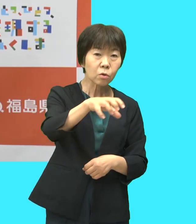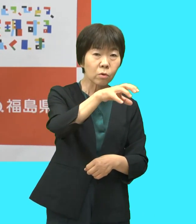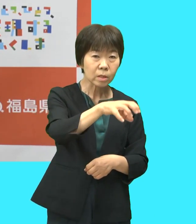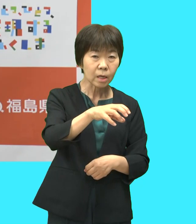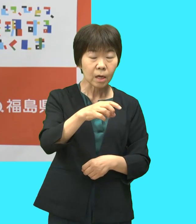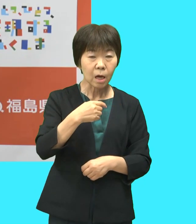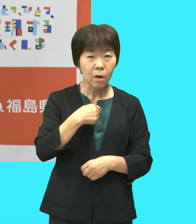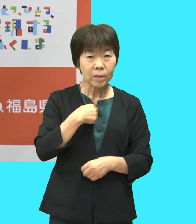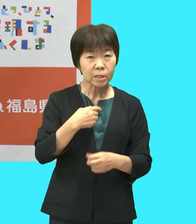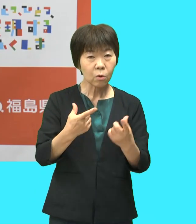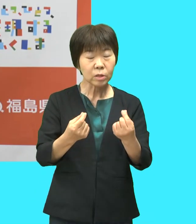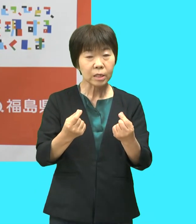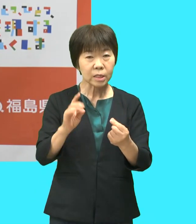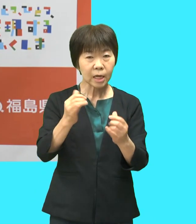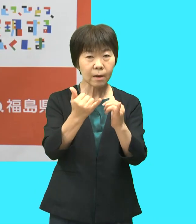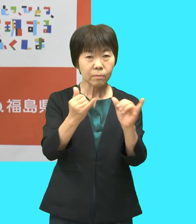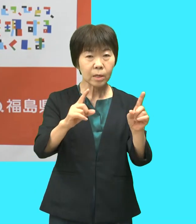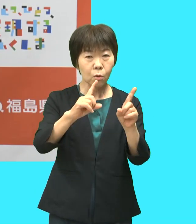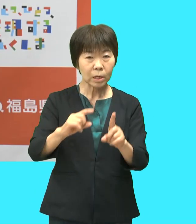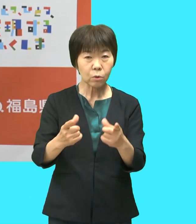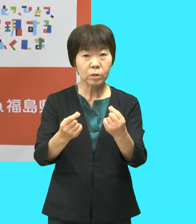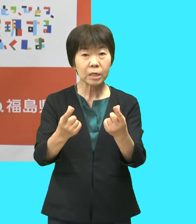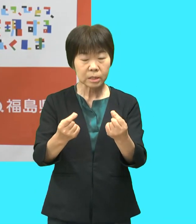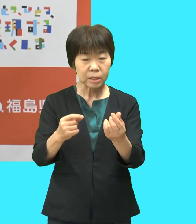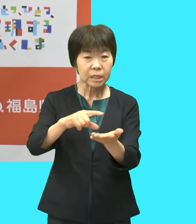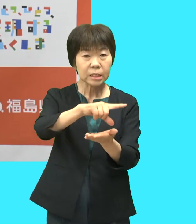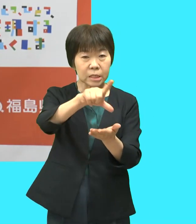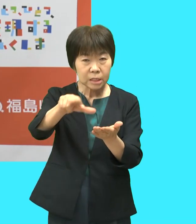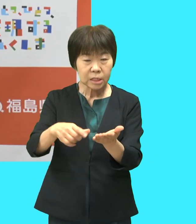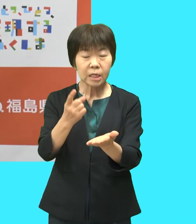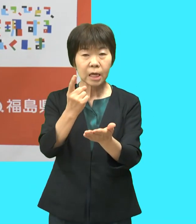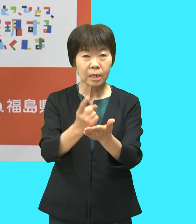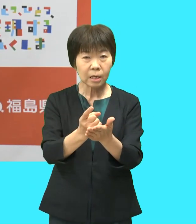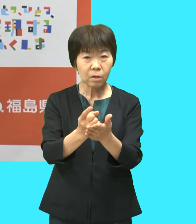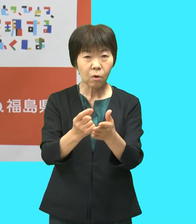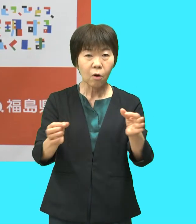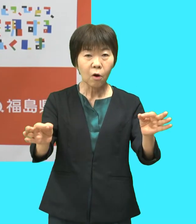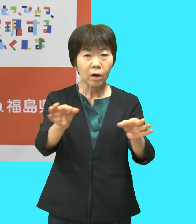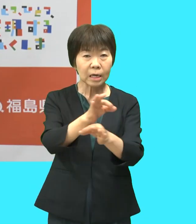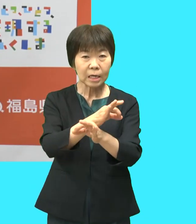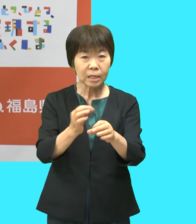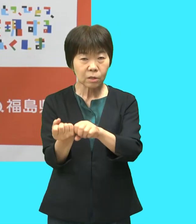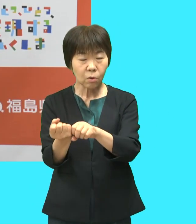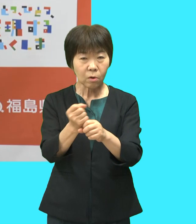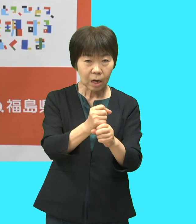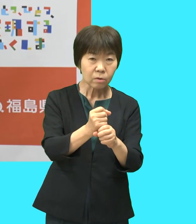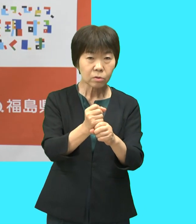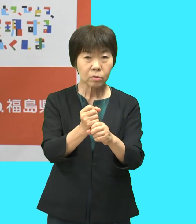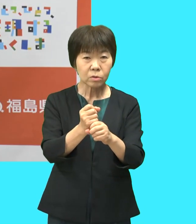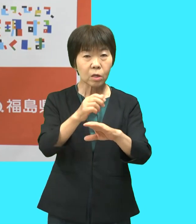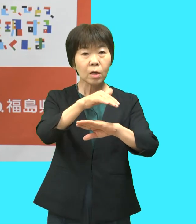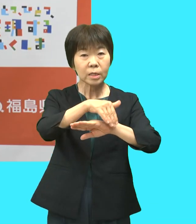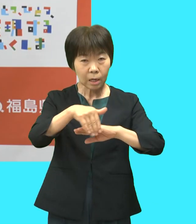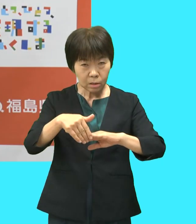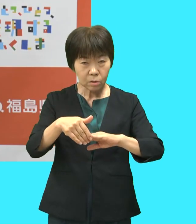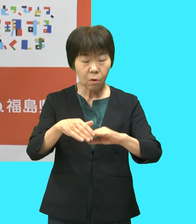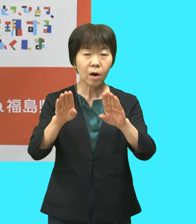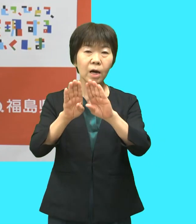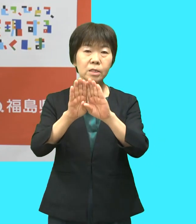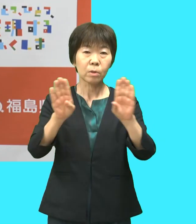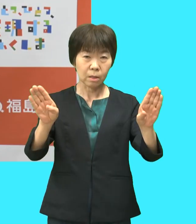民割のような地域限定での経済刺激策というものを各県が今まさに徐々に始めておられます